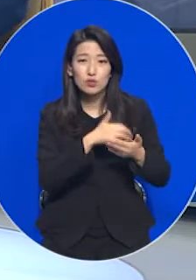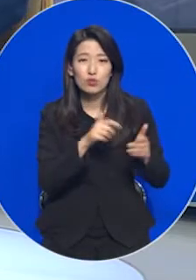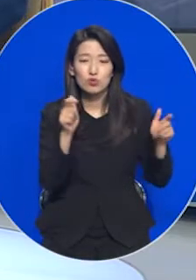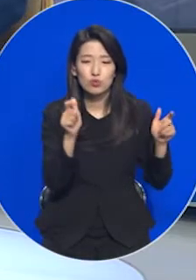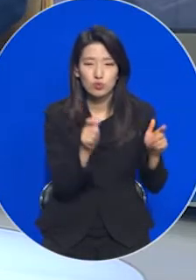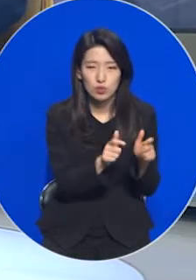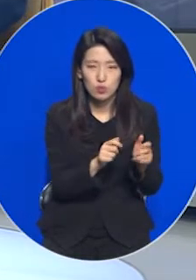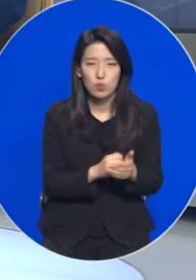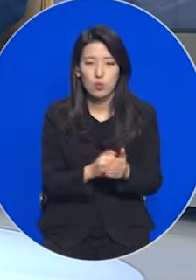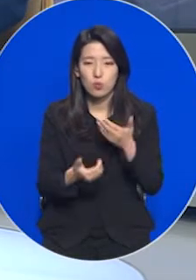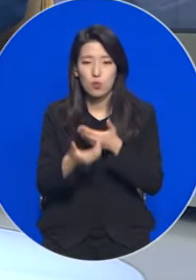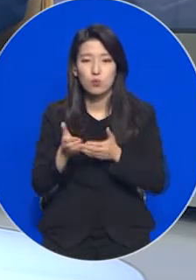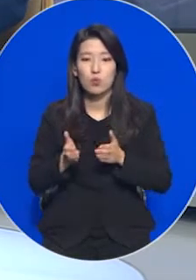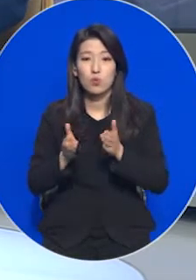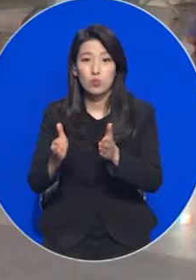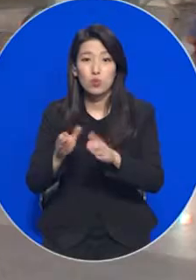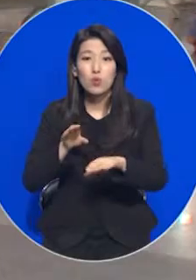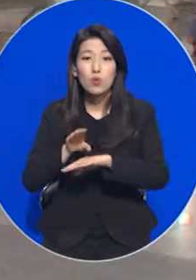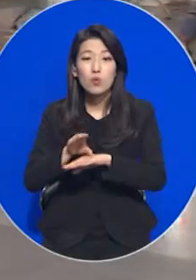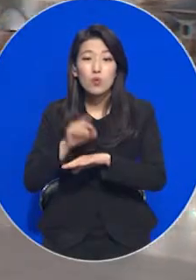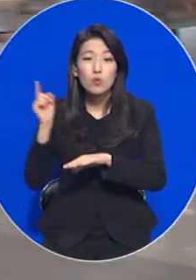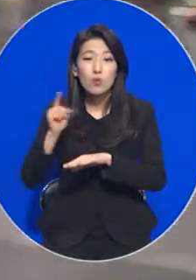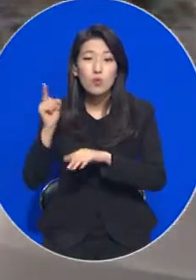이리나 기자입니다.